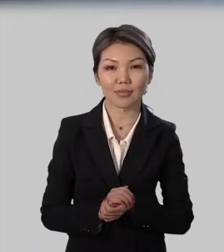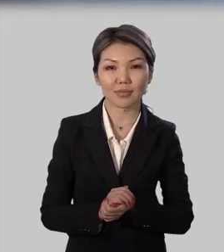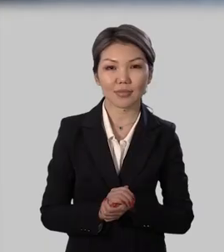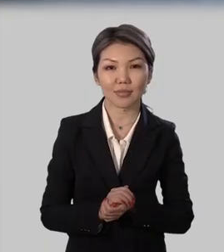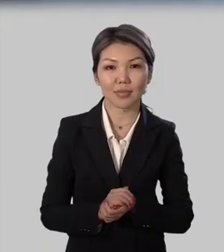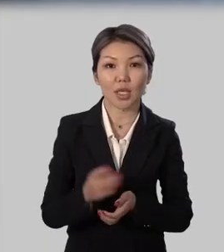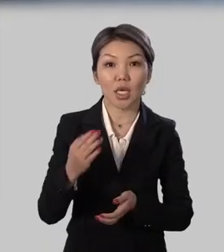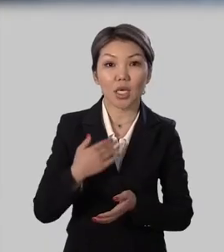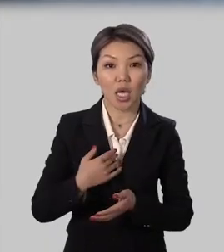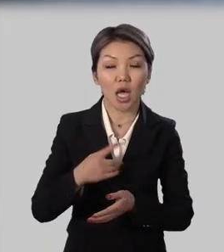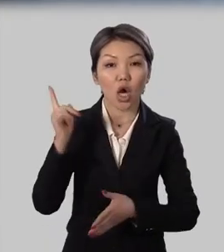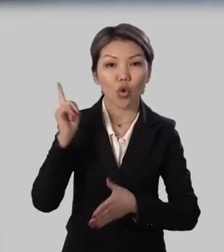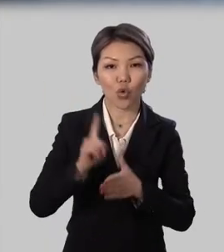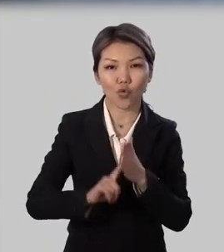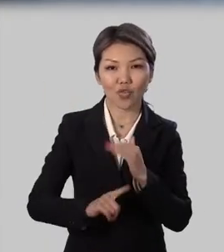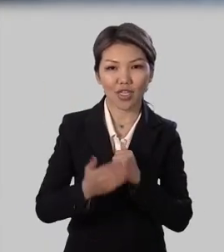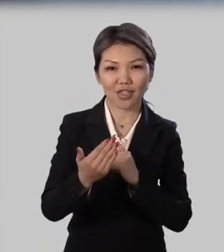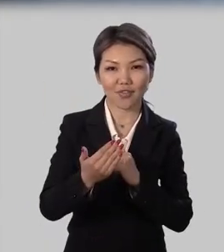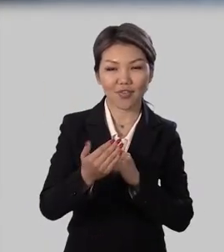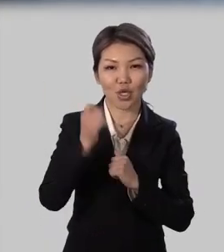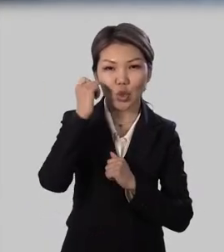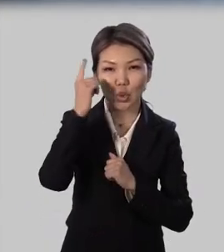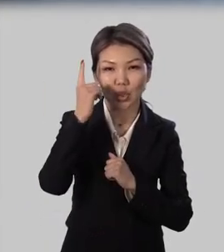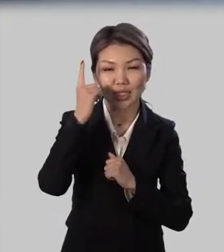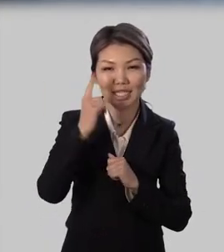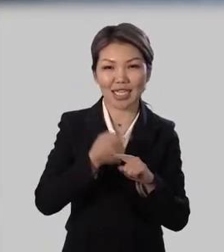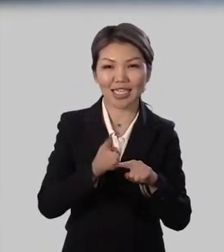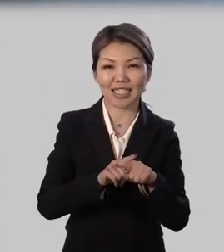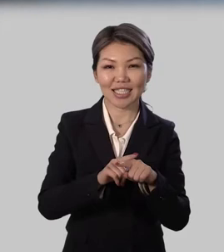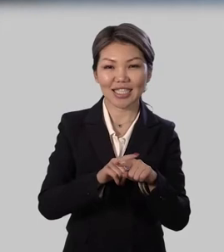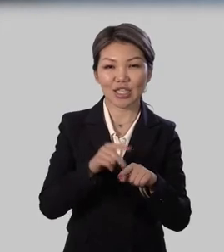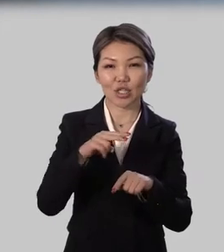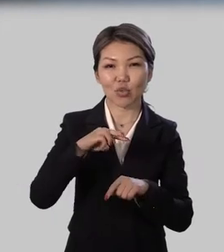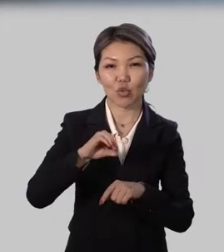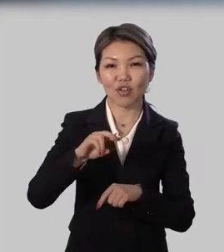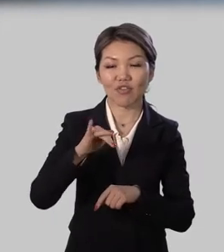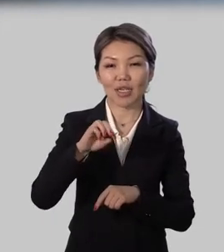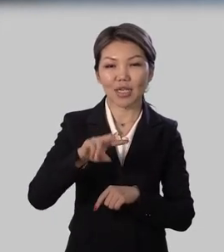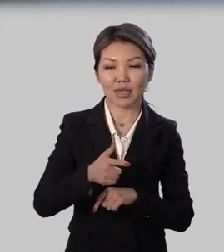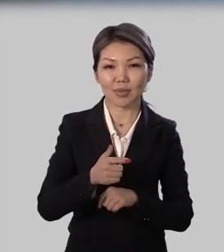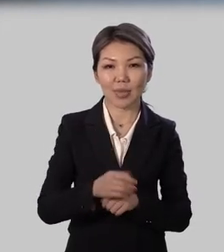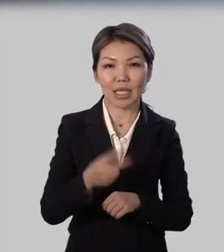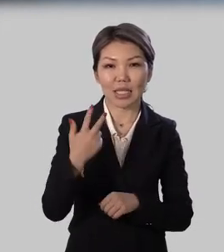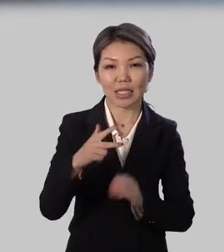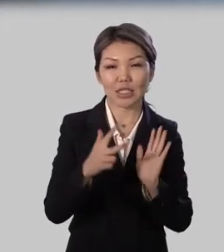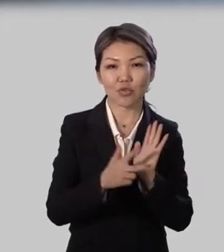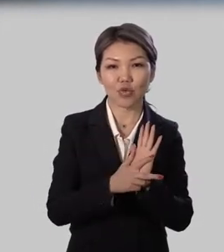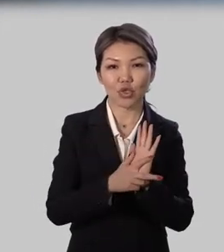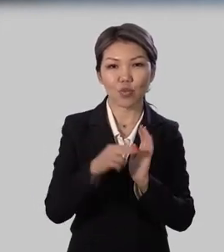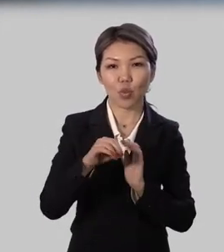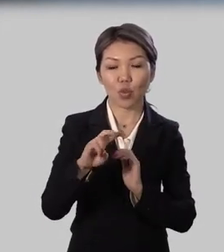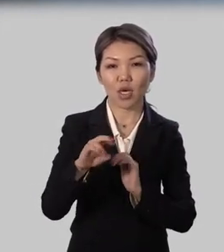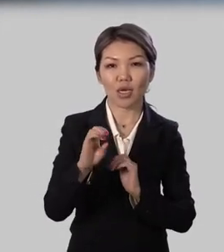я уверена вы узнали мультфильм 38 попугаев созданный по рассказу григория остера